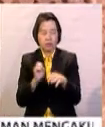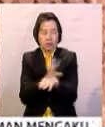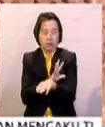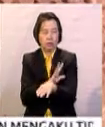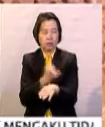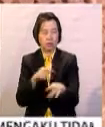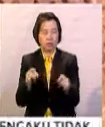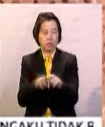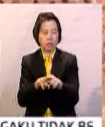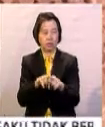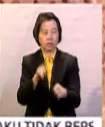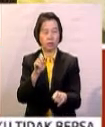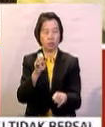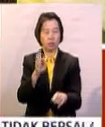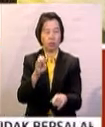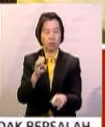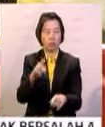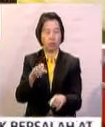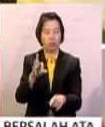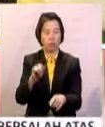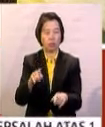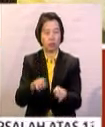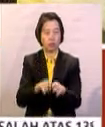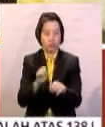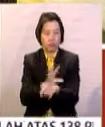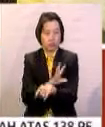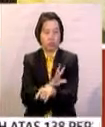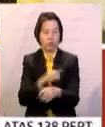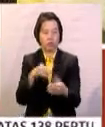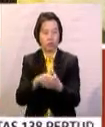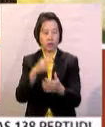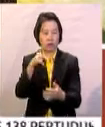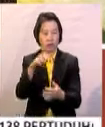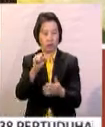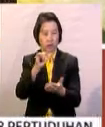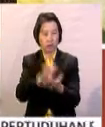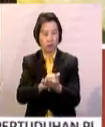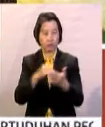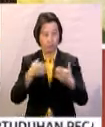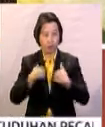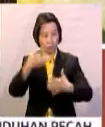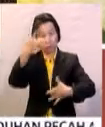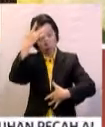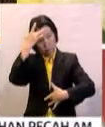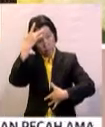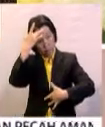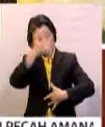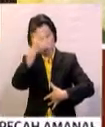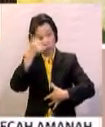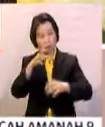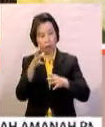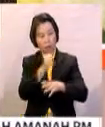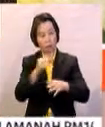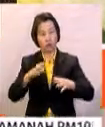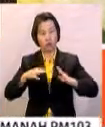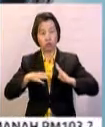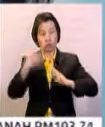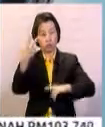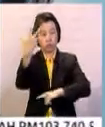digelar tripophobia seperti saya, Dayat. Dalam kes berkaitan, terdapat penghidapnya terpaksa mengambil cuti